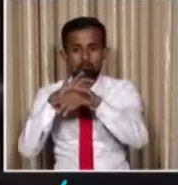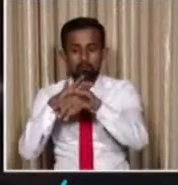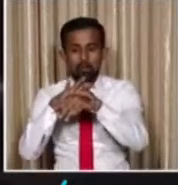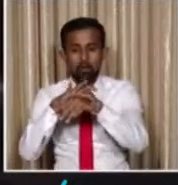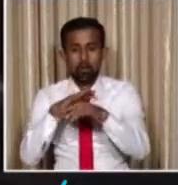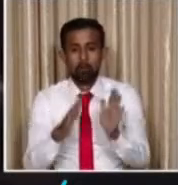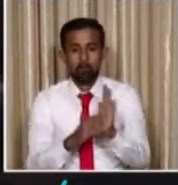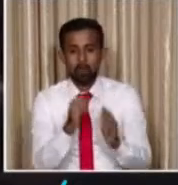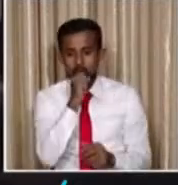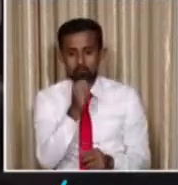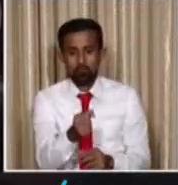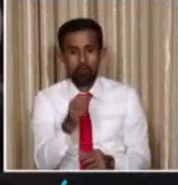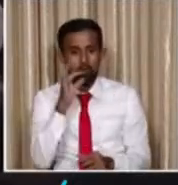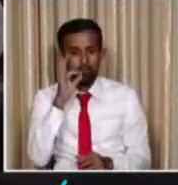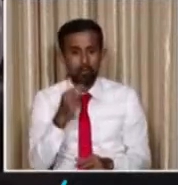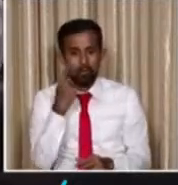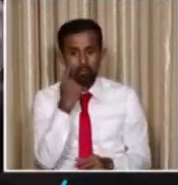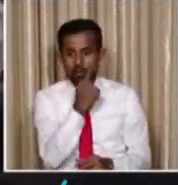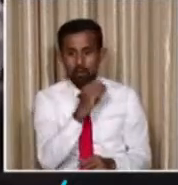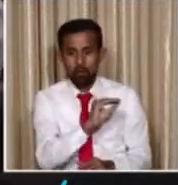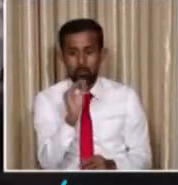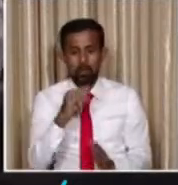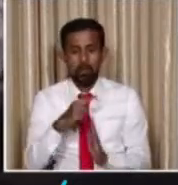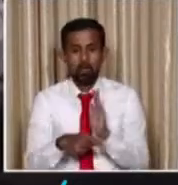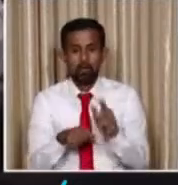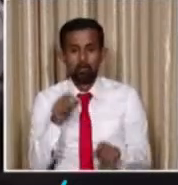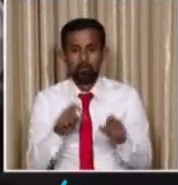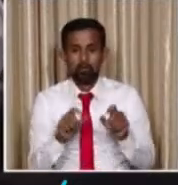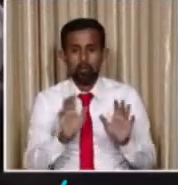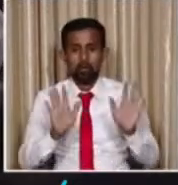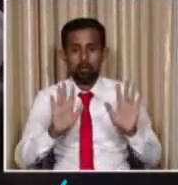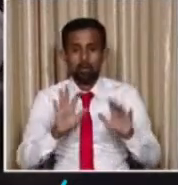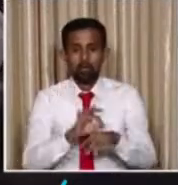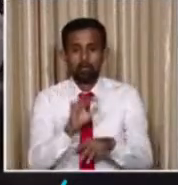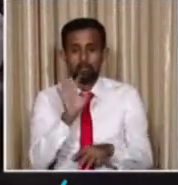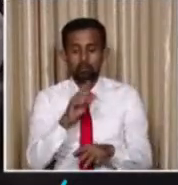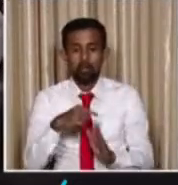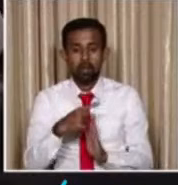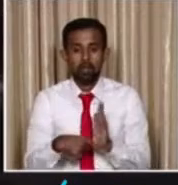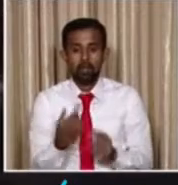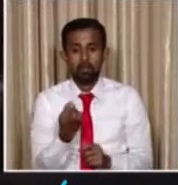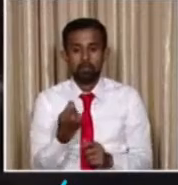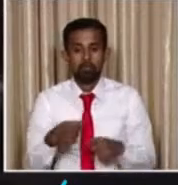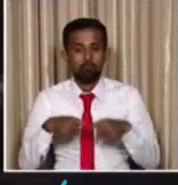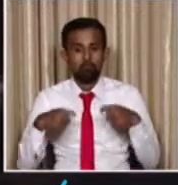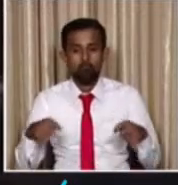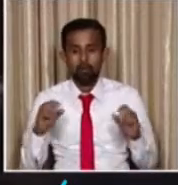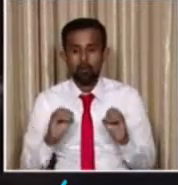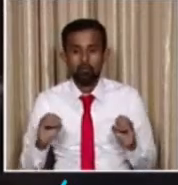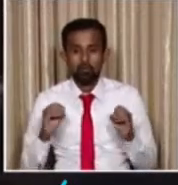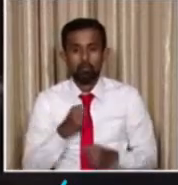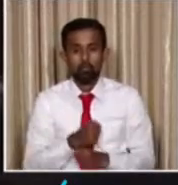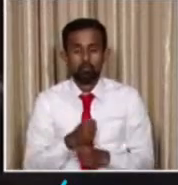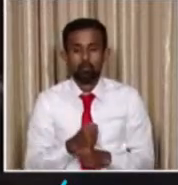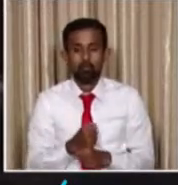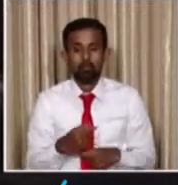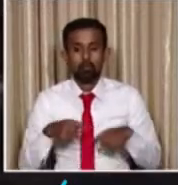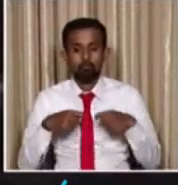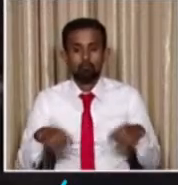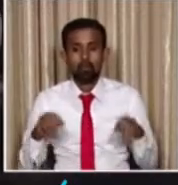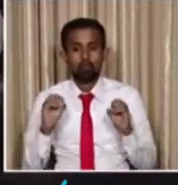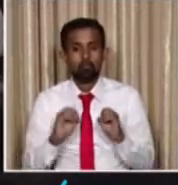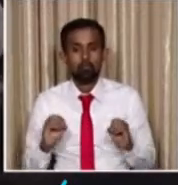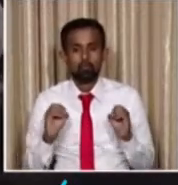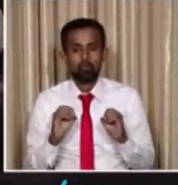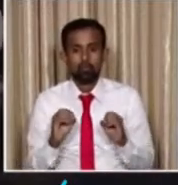මාධ්‍ය නිවේදනයක් දානවා. පුතා දැක්කට පස්සේ මේ රටේ ජනතාව නෑ නෑ 1.5%ක්වත් ලංකාවේ සල්ලි වියදම් කරේ නෑ. ආණ්ඩුවේ සල්ලි 1.5%ක්වත් වියදම් කරේ නෑ